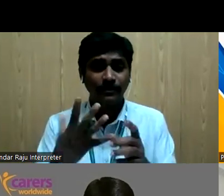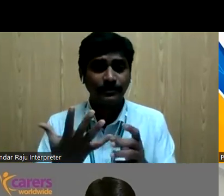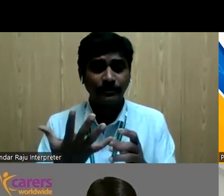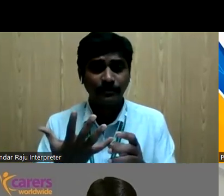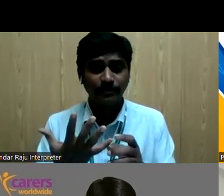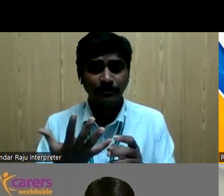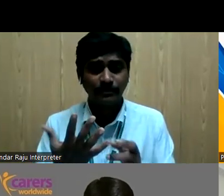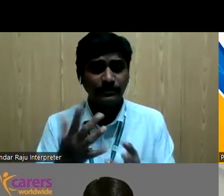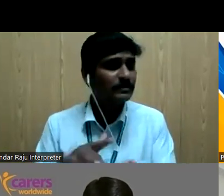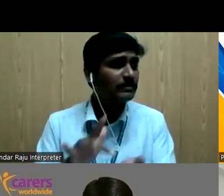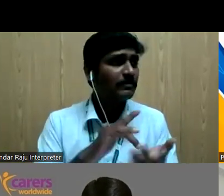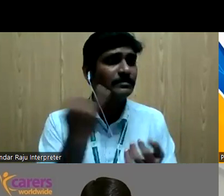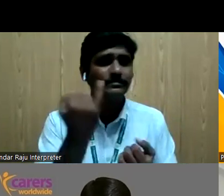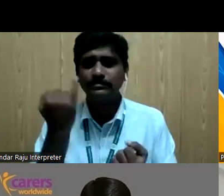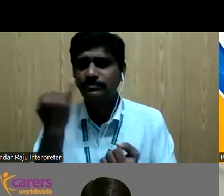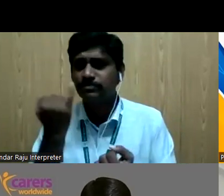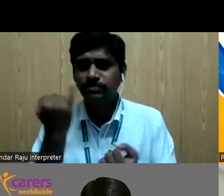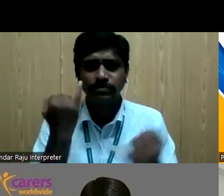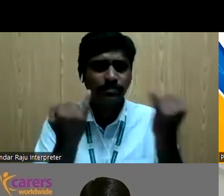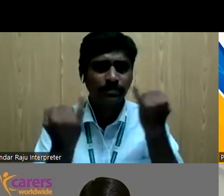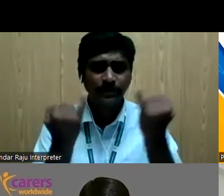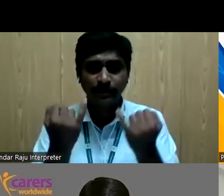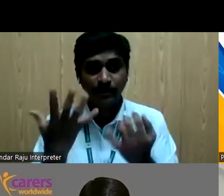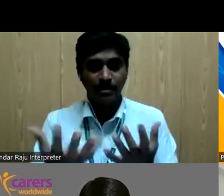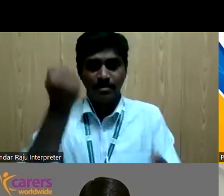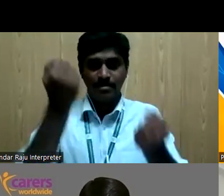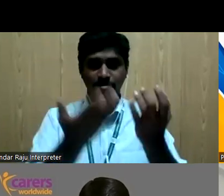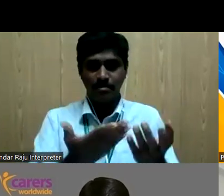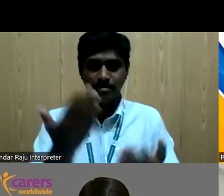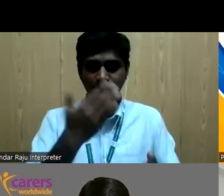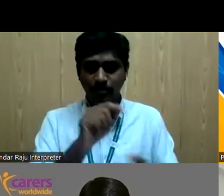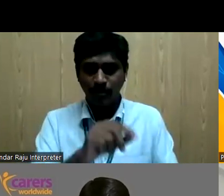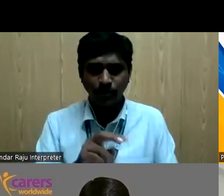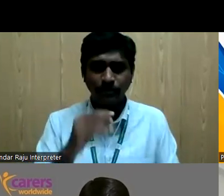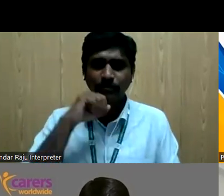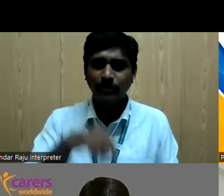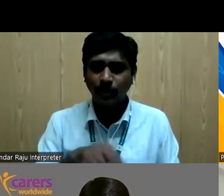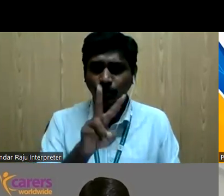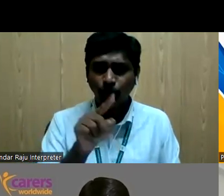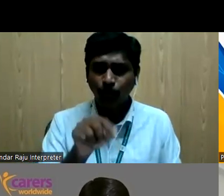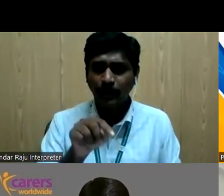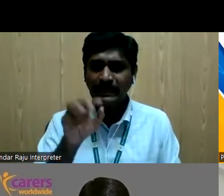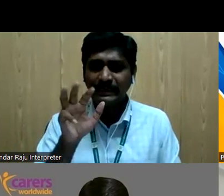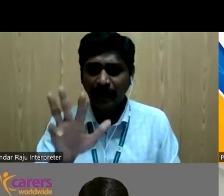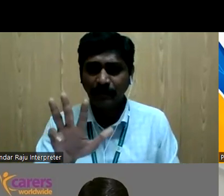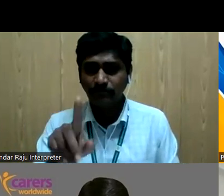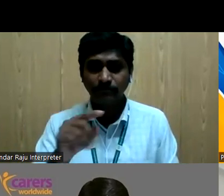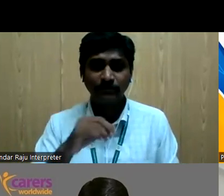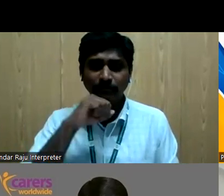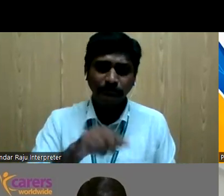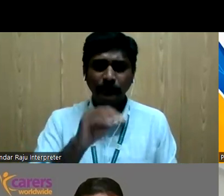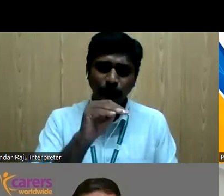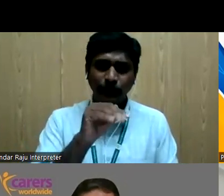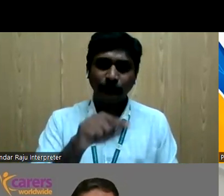चालू क्लासेस चालू करवाई. तो 2.9 ईयर्स का था तब से मैं वर्क कर रही हूँ.